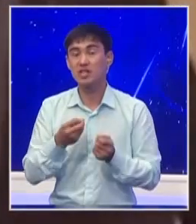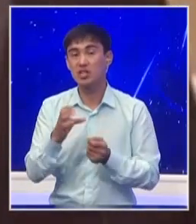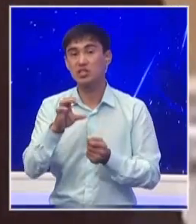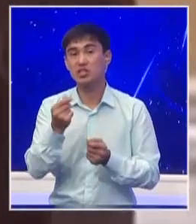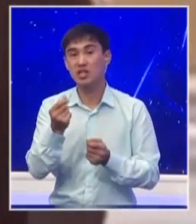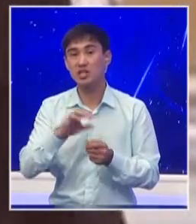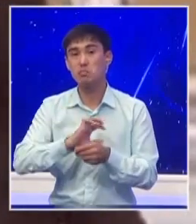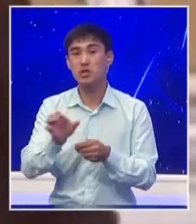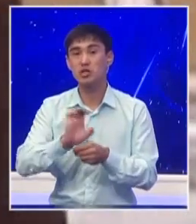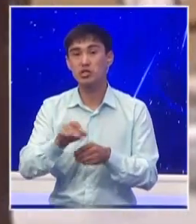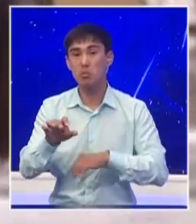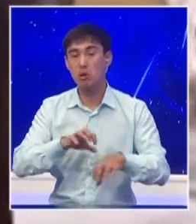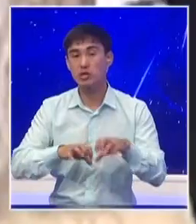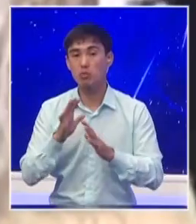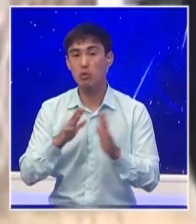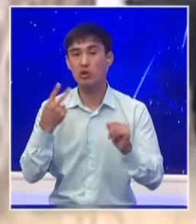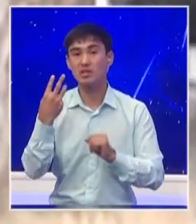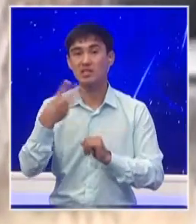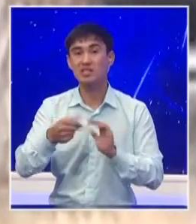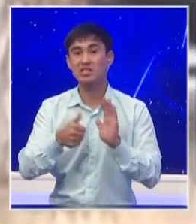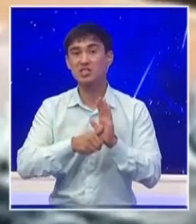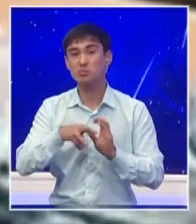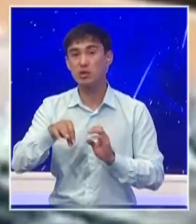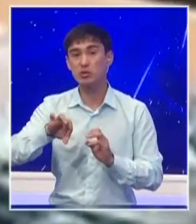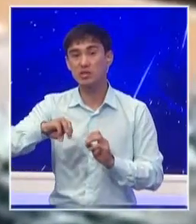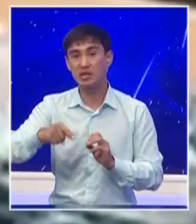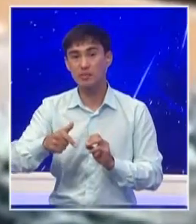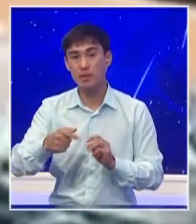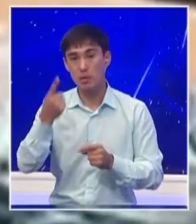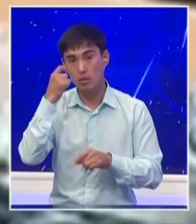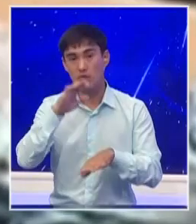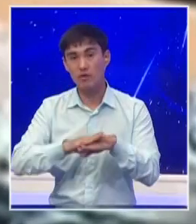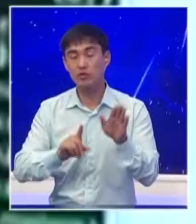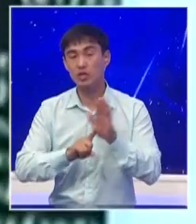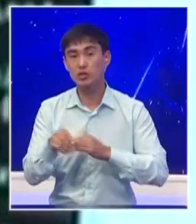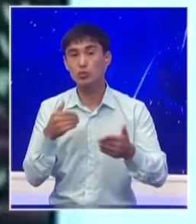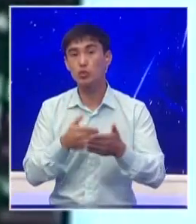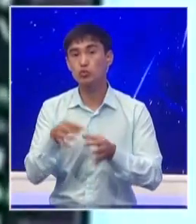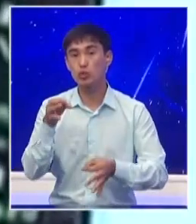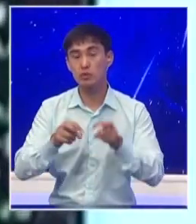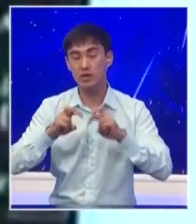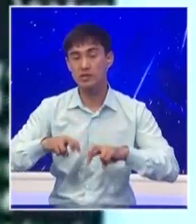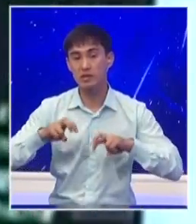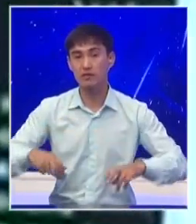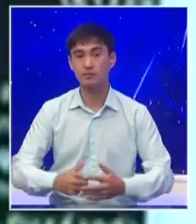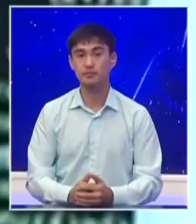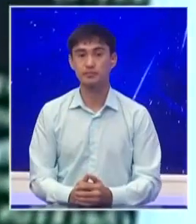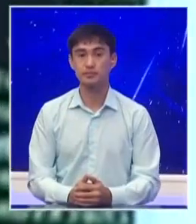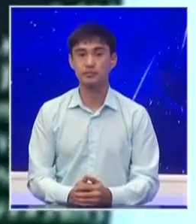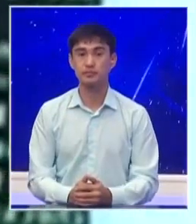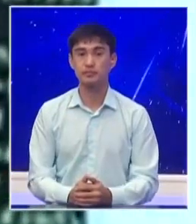и перечислила мошеннику более 36 миллионов тенге. По данному факту начато досудебное расследование.